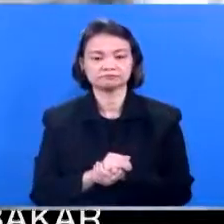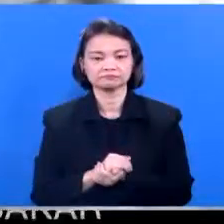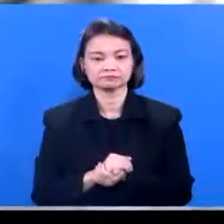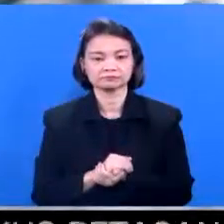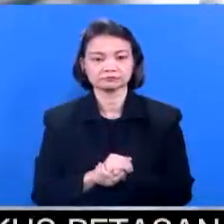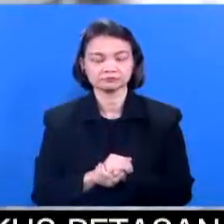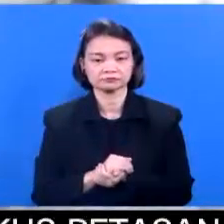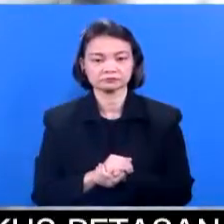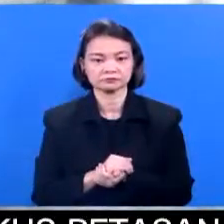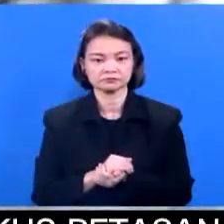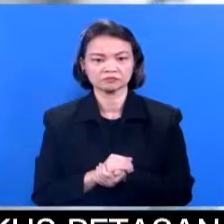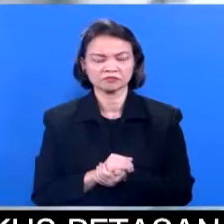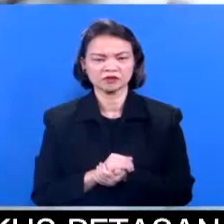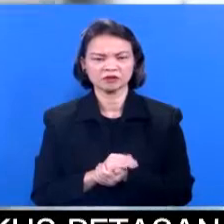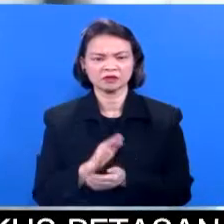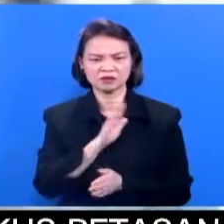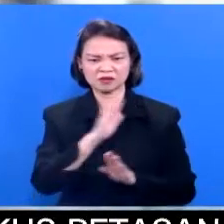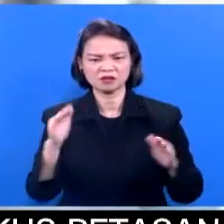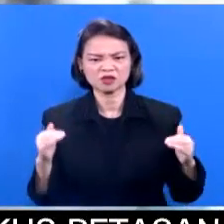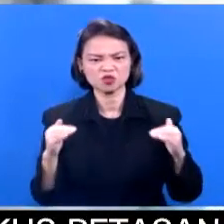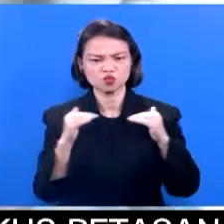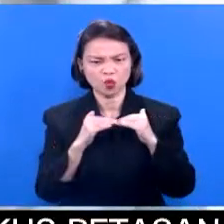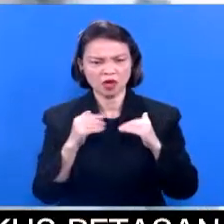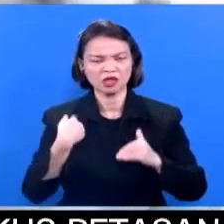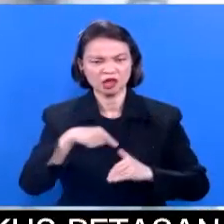Baru kena udah tidak sesuai gitu, jadi kita bubarkan langsung semuanya.